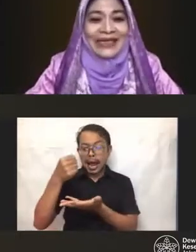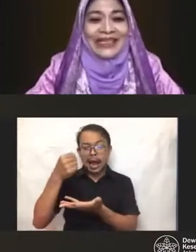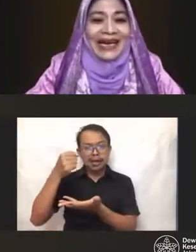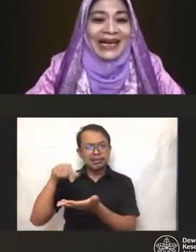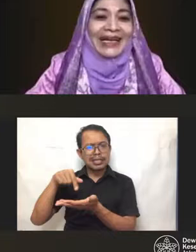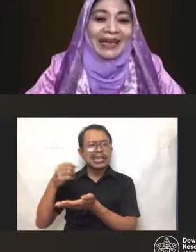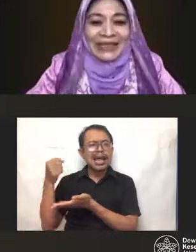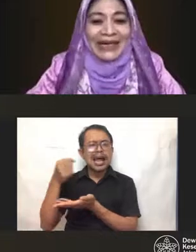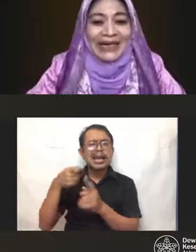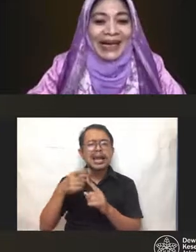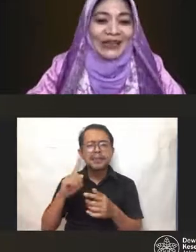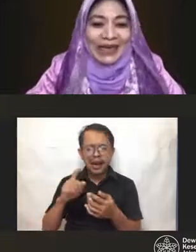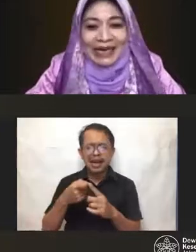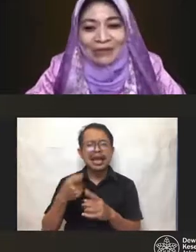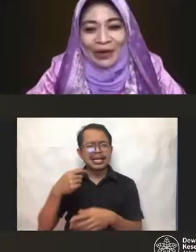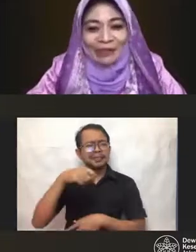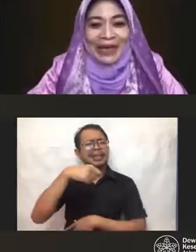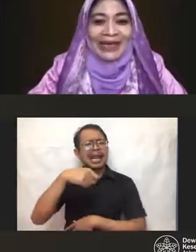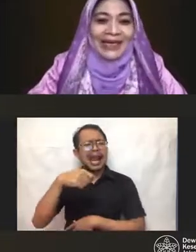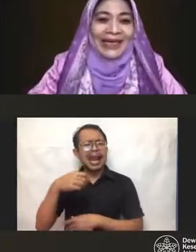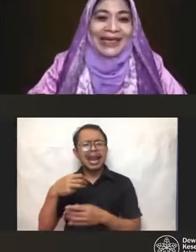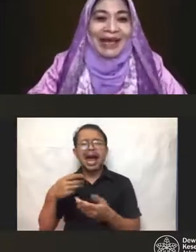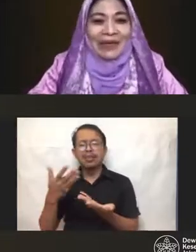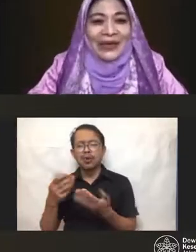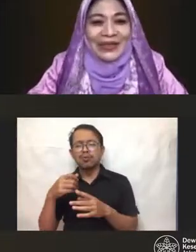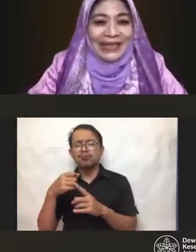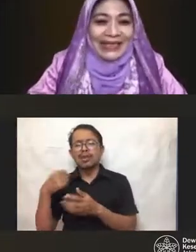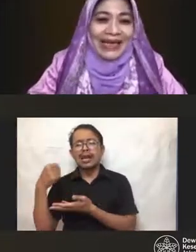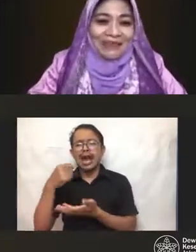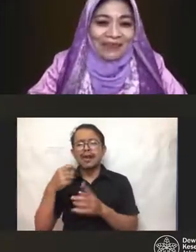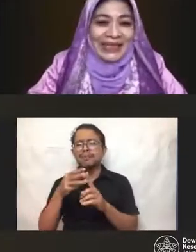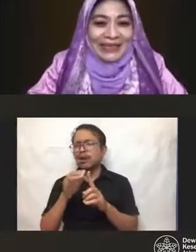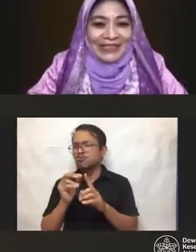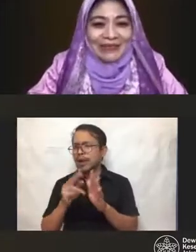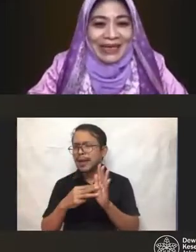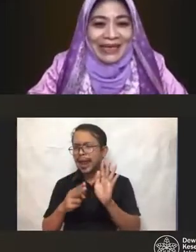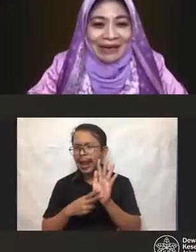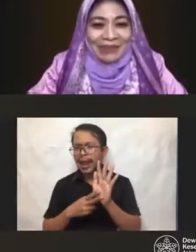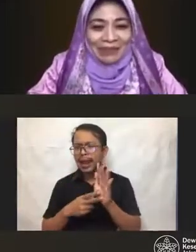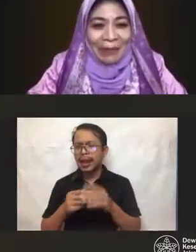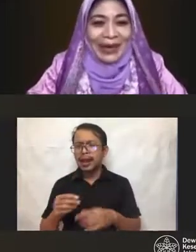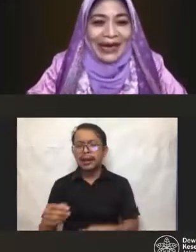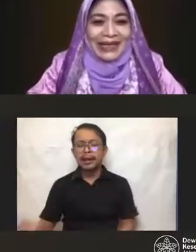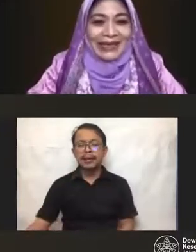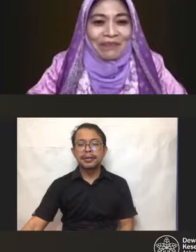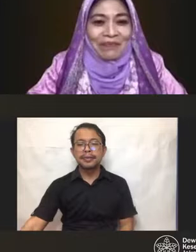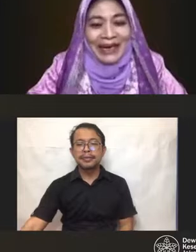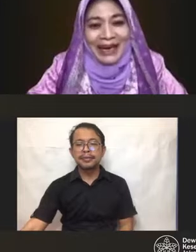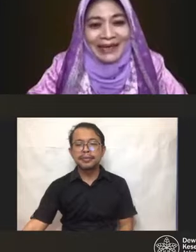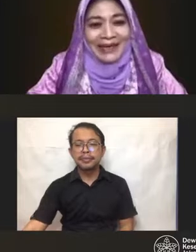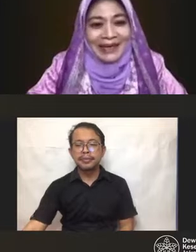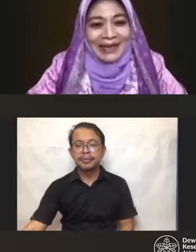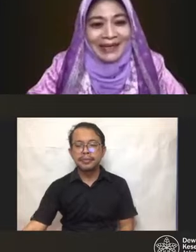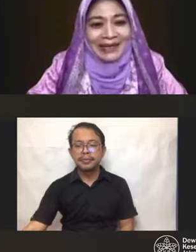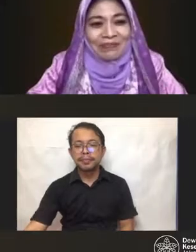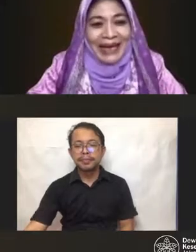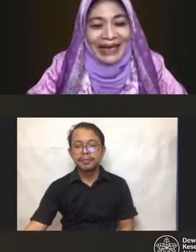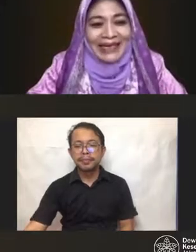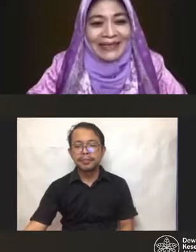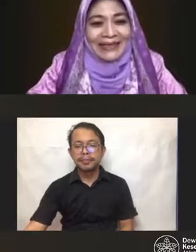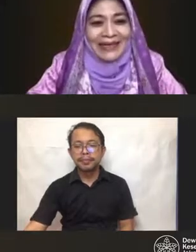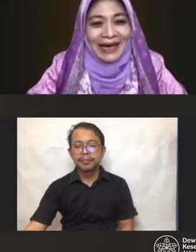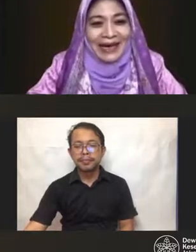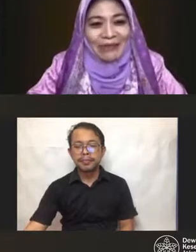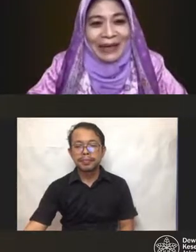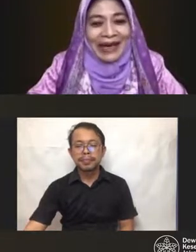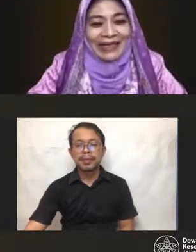diambil dari dana kementerian atau dana BUMN. Nah, berikutnya saya minta supaya yang paparan tentang pandangan